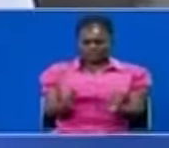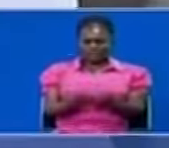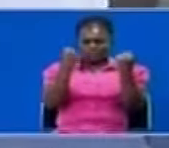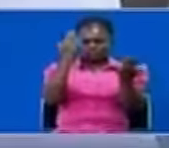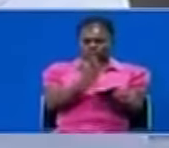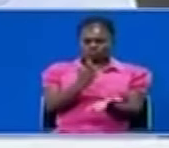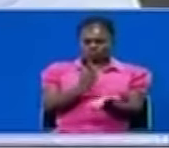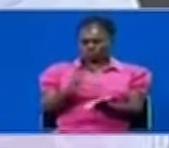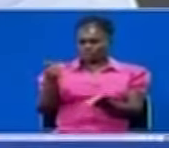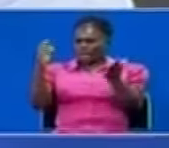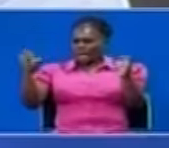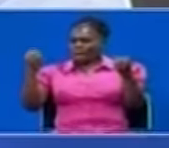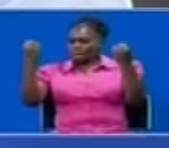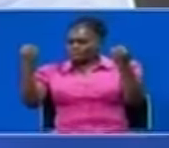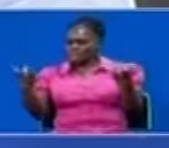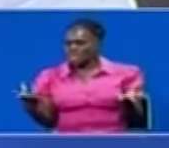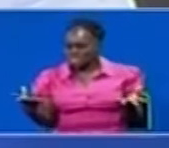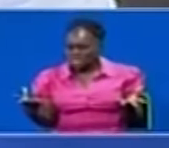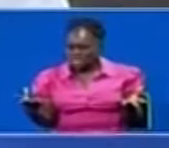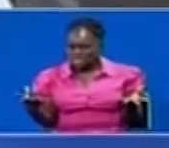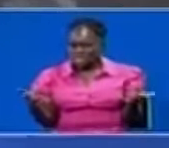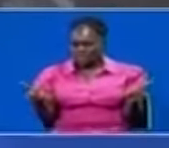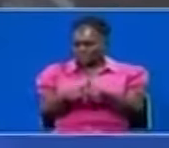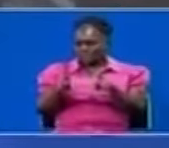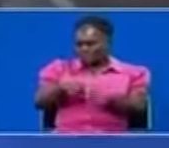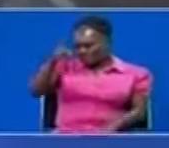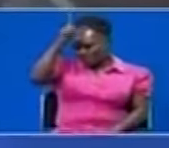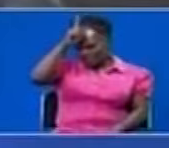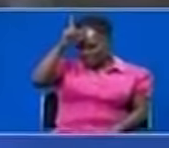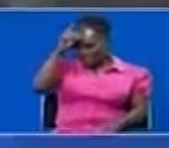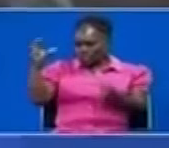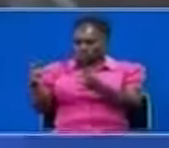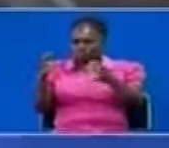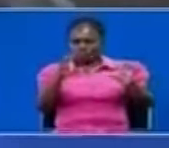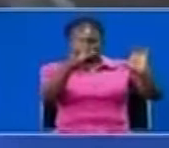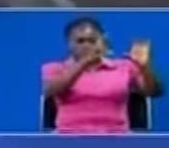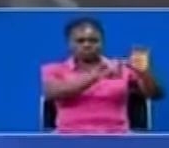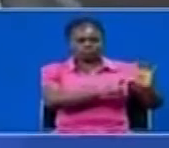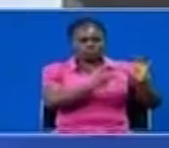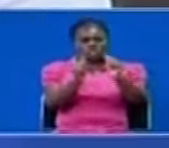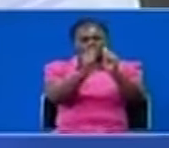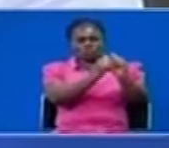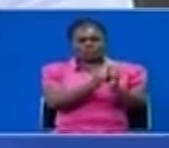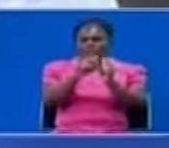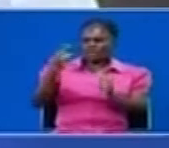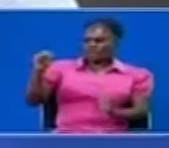Kenya hii. Wangapi wanasema hata mashinani tuingiane pamoja katika